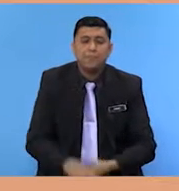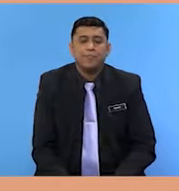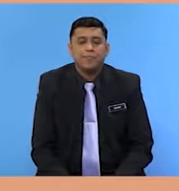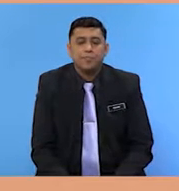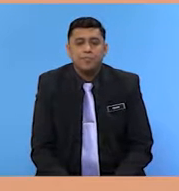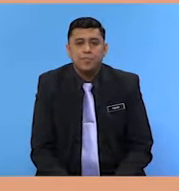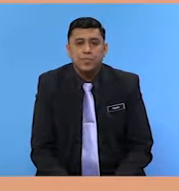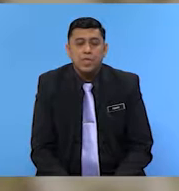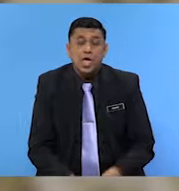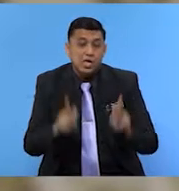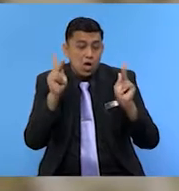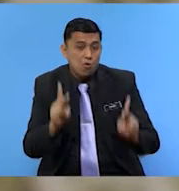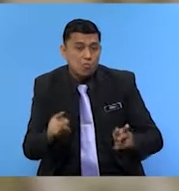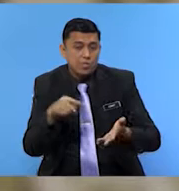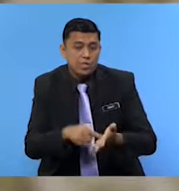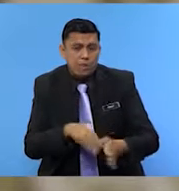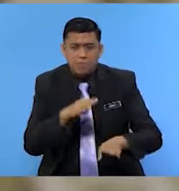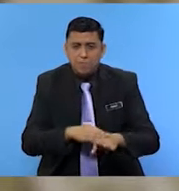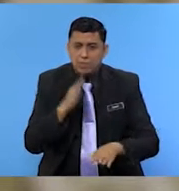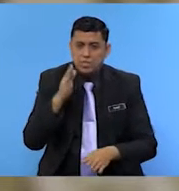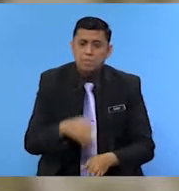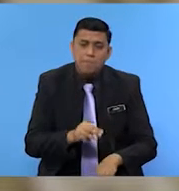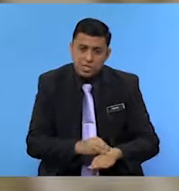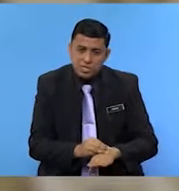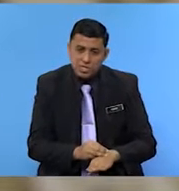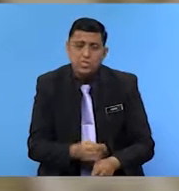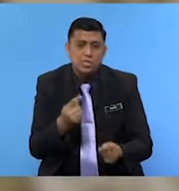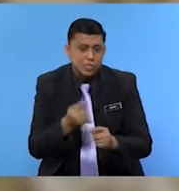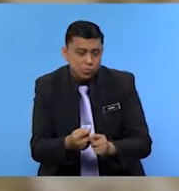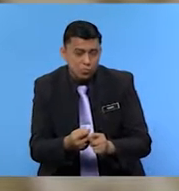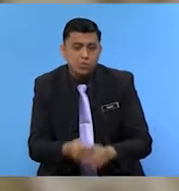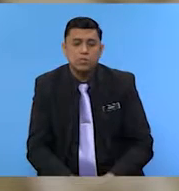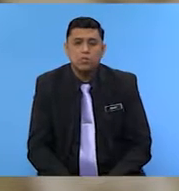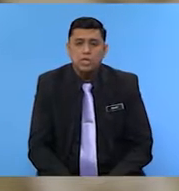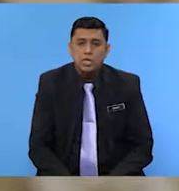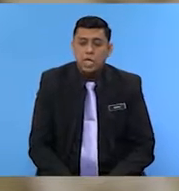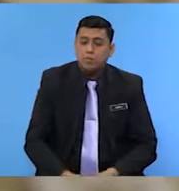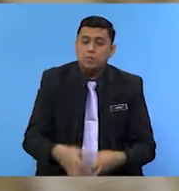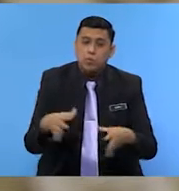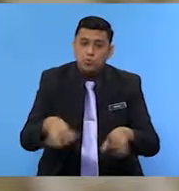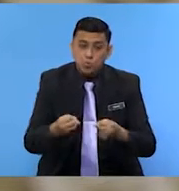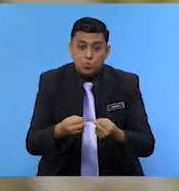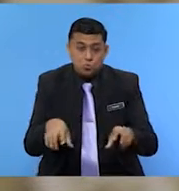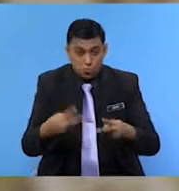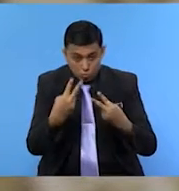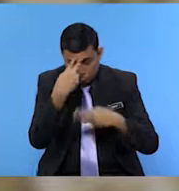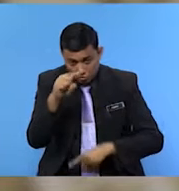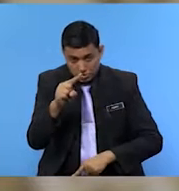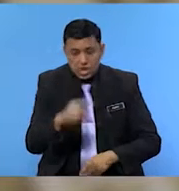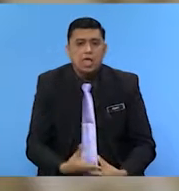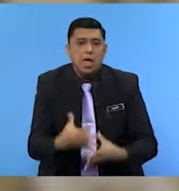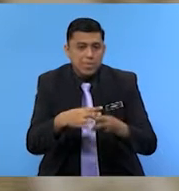parti yang berasaskan kaum ini pada masa-masa tertentu dapat dijadikan landasan dalam menyelesaikan isu kaum